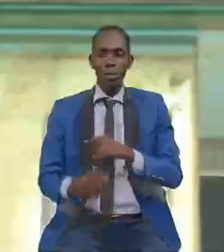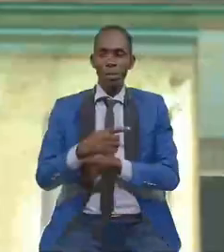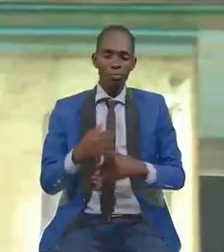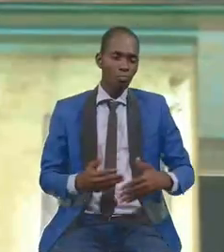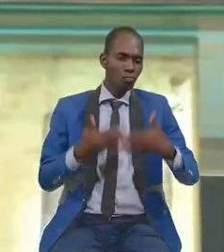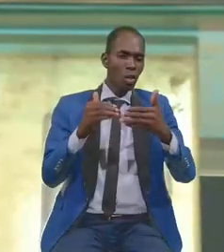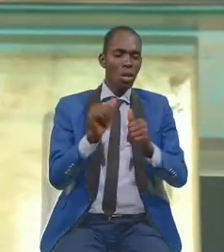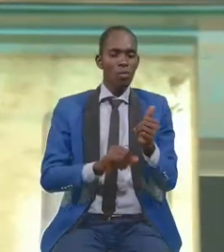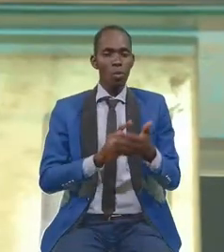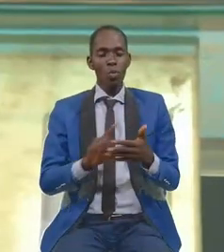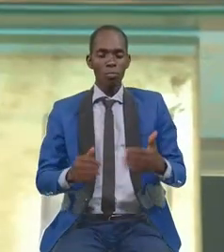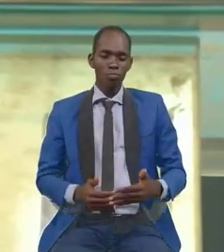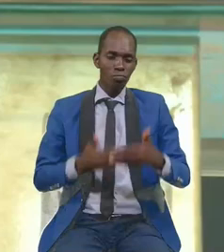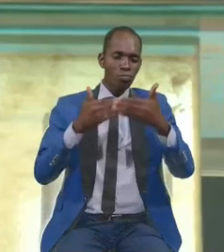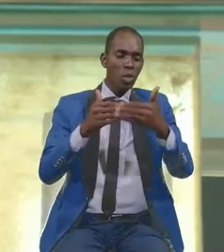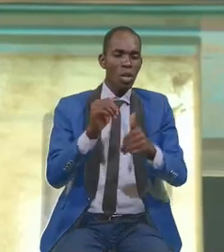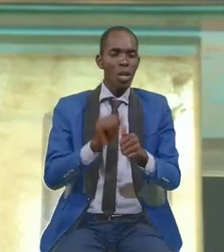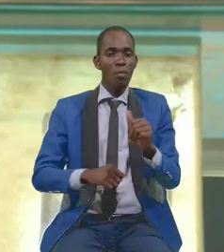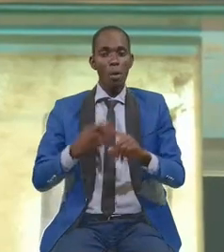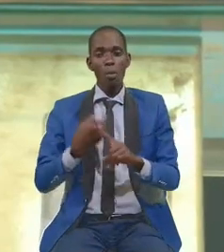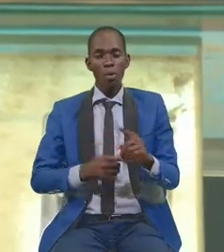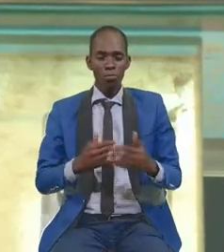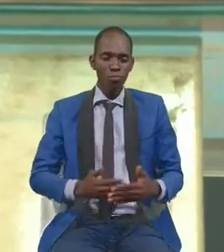toujours en avant, chaque jour, chaque semaine, chaque mois,